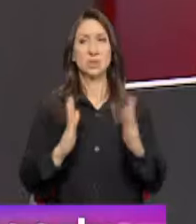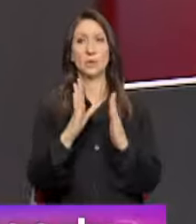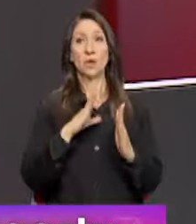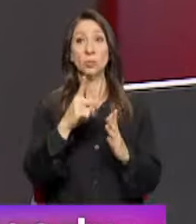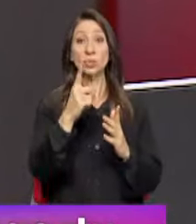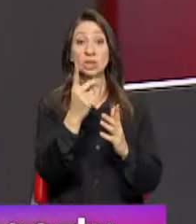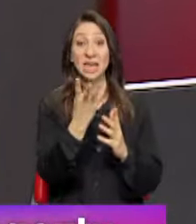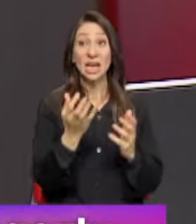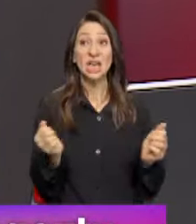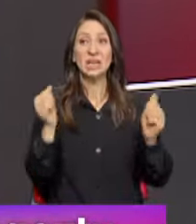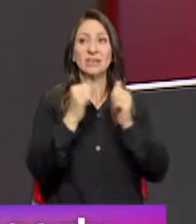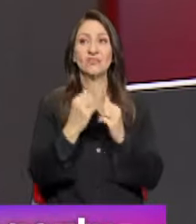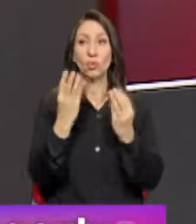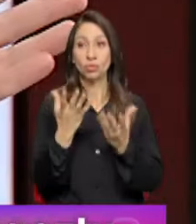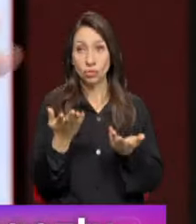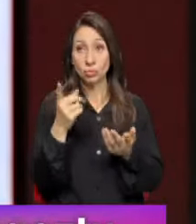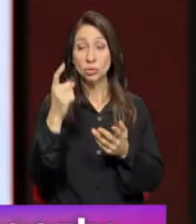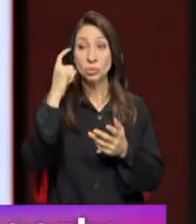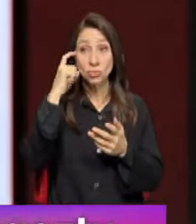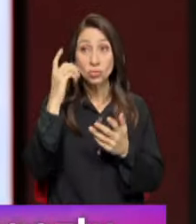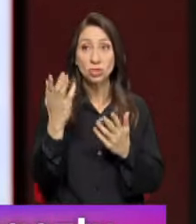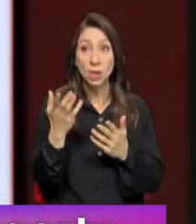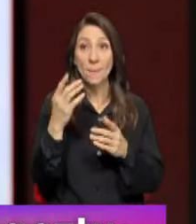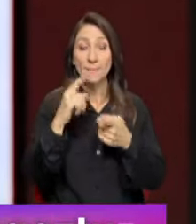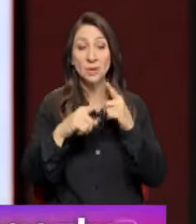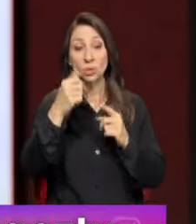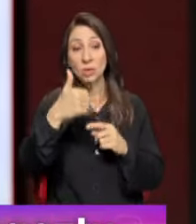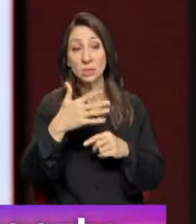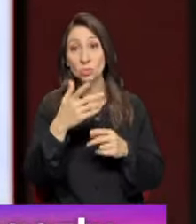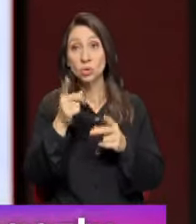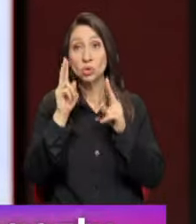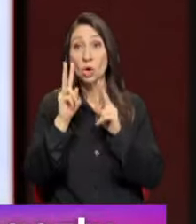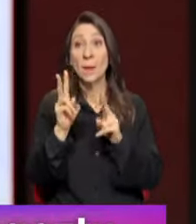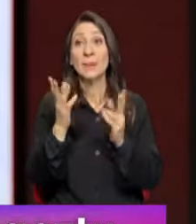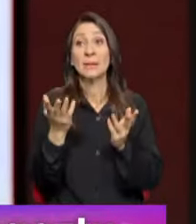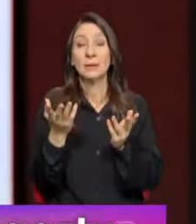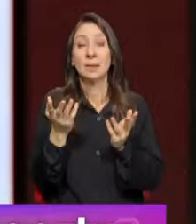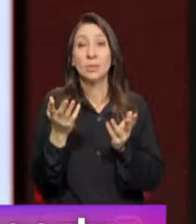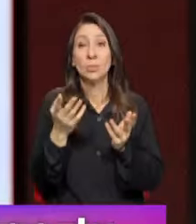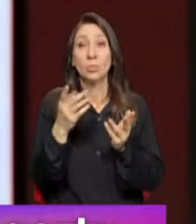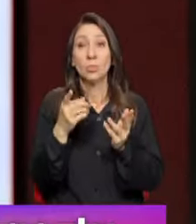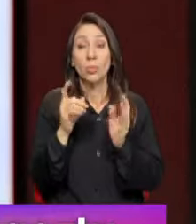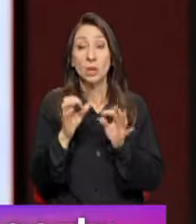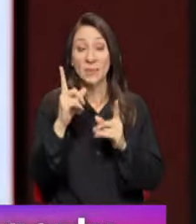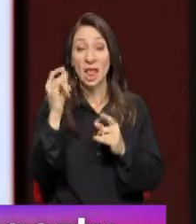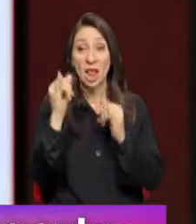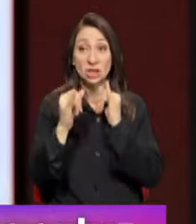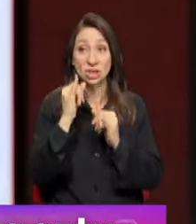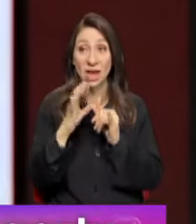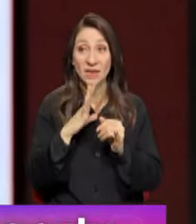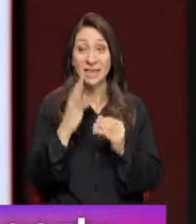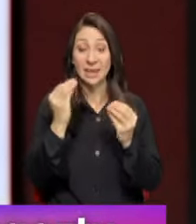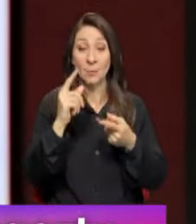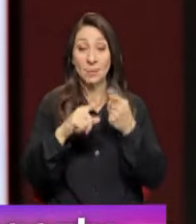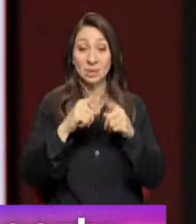sayı katlanırdı. Yani siz bunu öngördüğünüzde parti yönetimi neden bunu öngöremedi? Bu durumda hani bir takım eleştiriler de vardı.